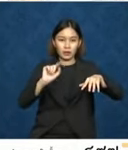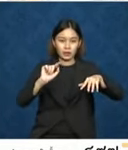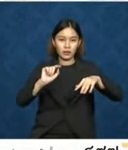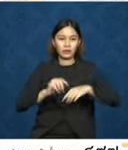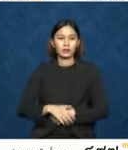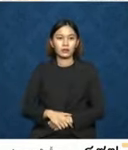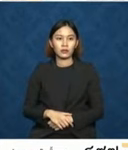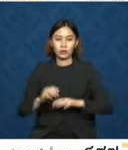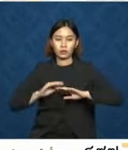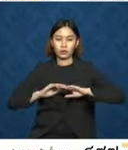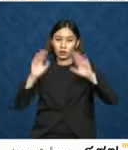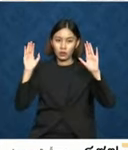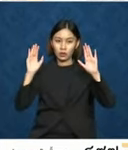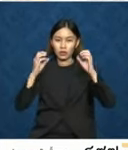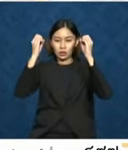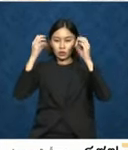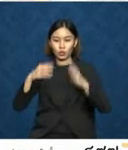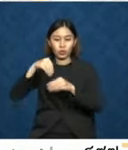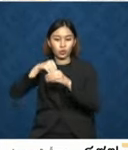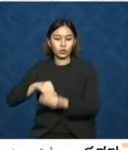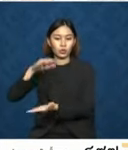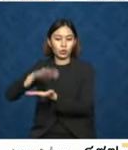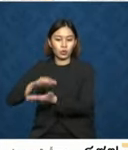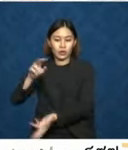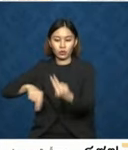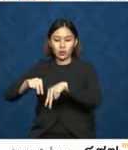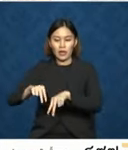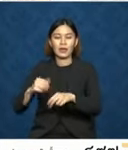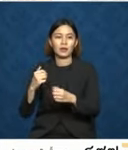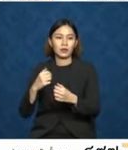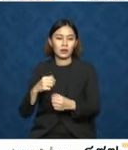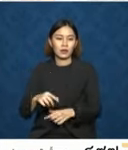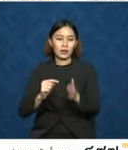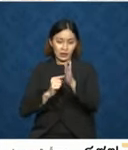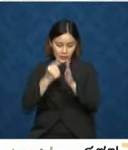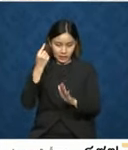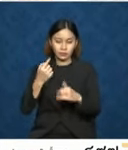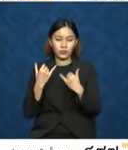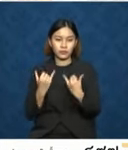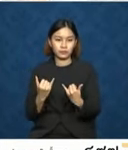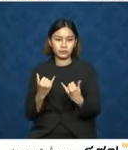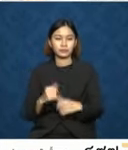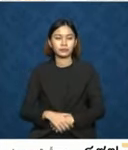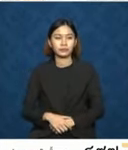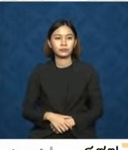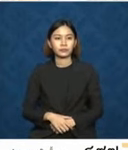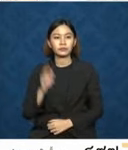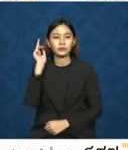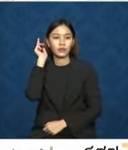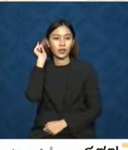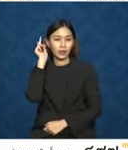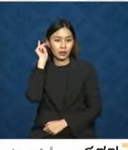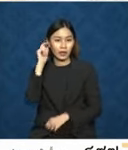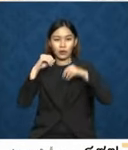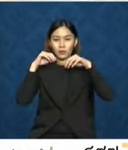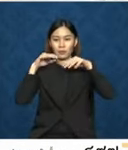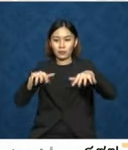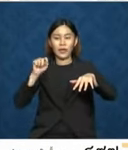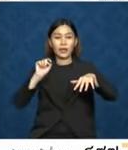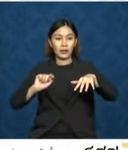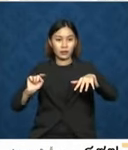ให้ยกเลิกให้ครูอยู่เวรโดยมีผลทันทีท่านสคารครับจากข่าวดังกล่าวนั้นก็เกิด